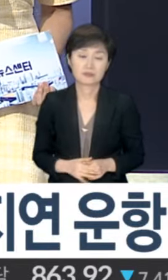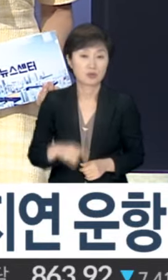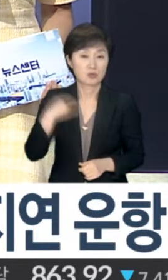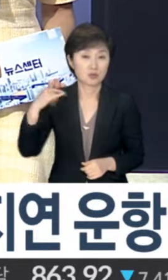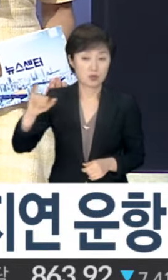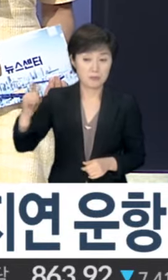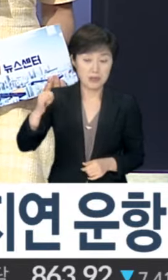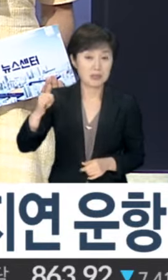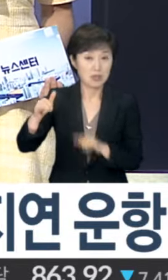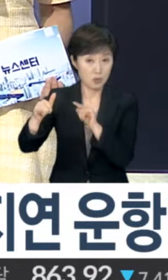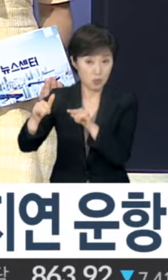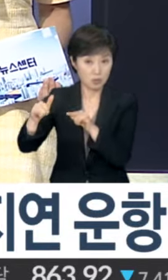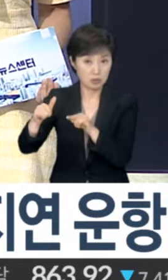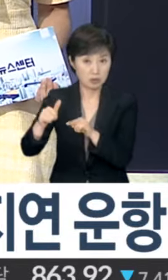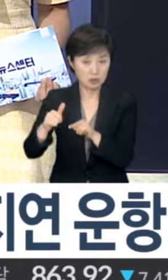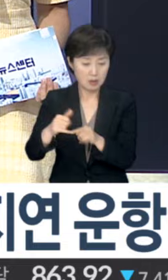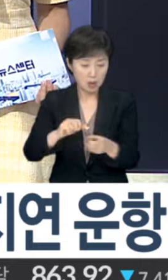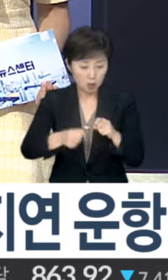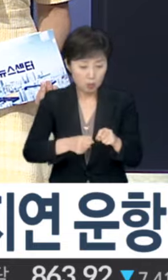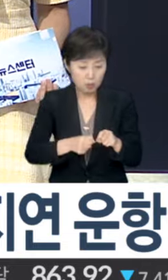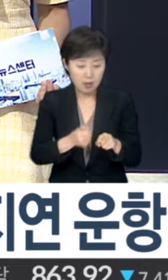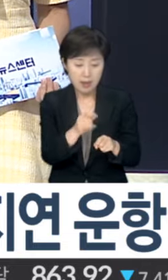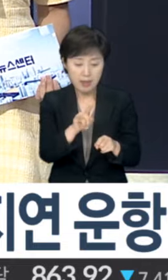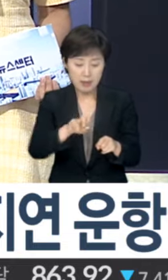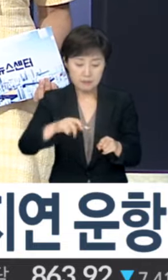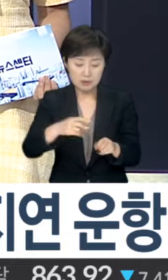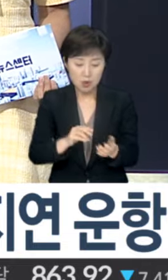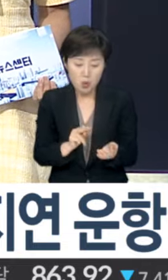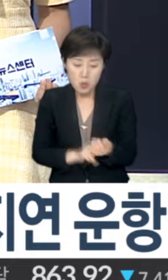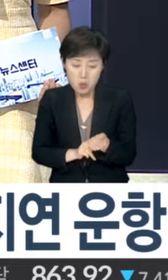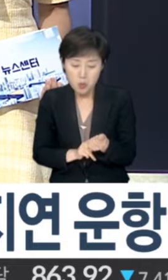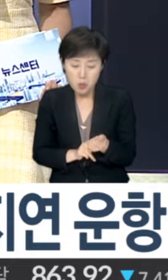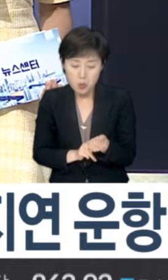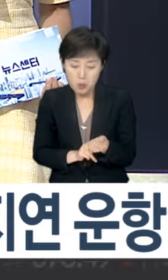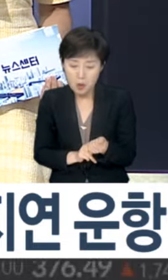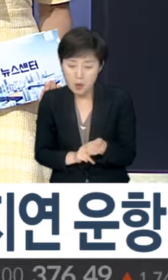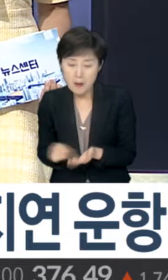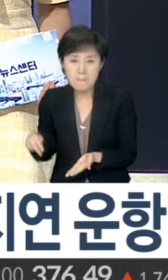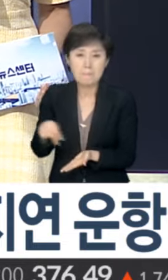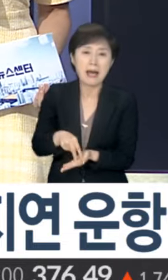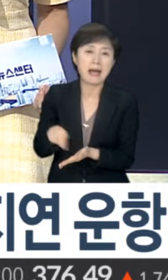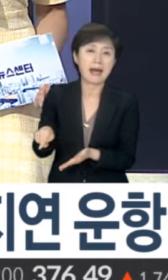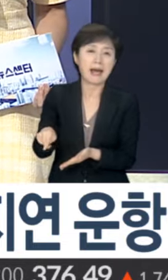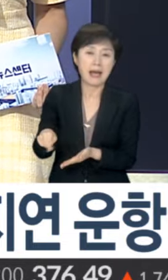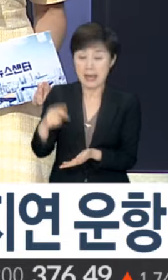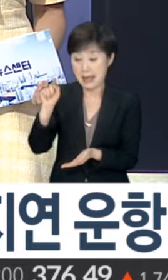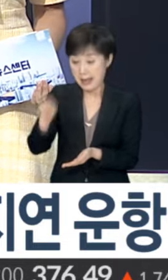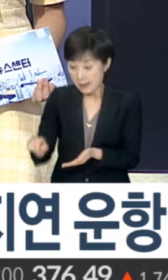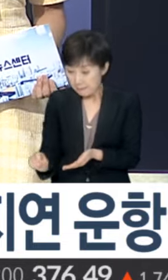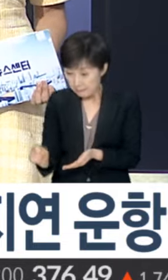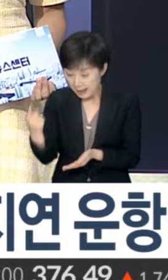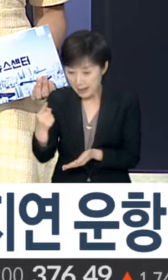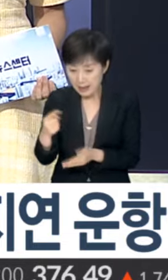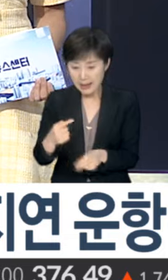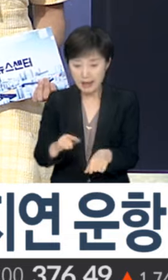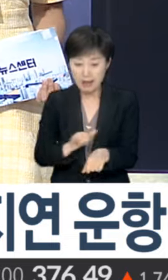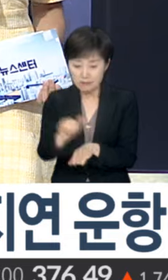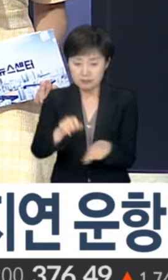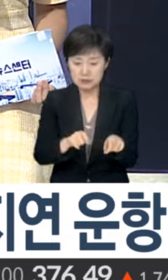중국의 한 항공편이 햄스터를 숨긴 채 탑승한 승객 탓에 1시간 이상 지연 운영하는 소동이